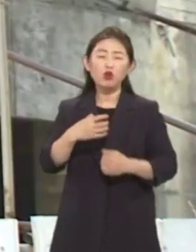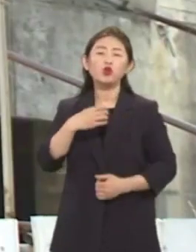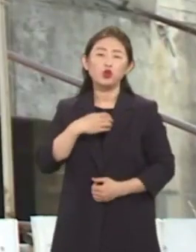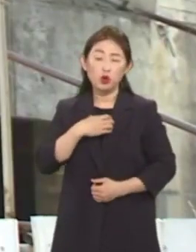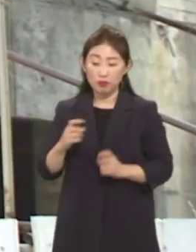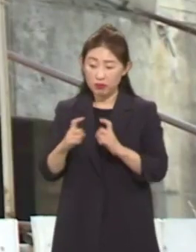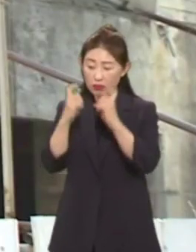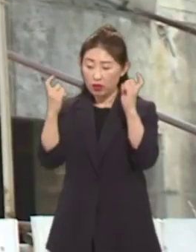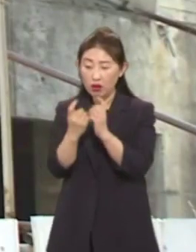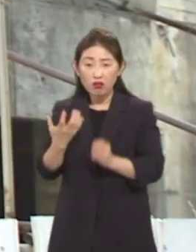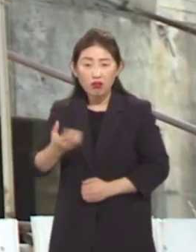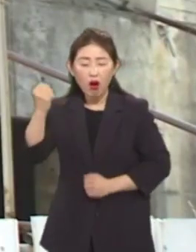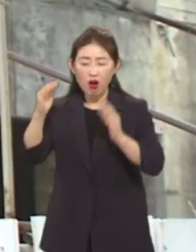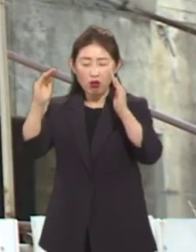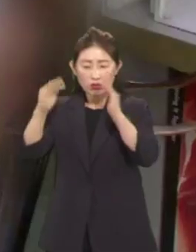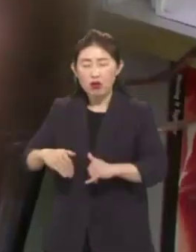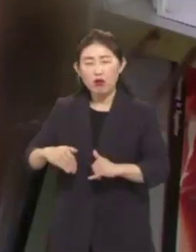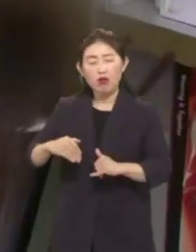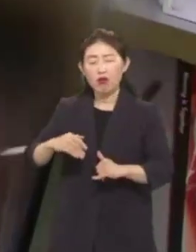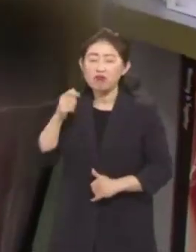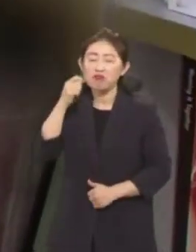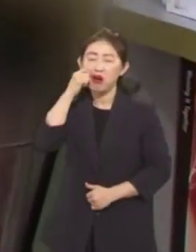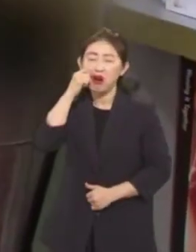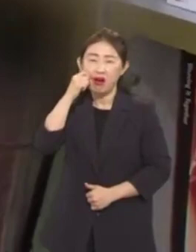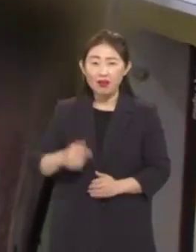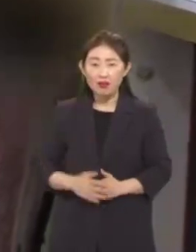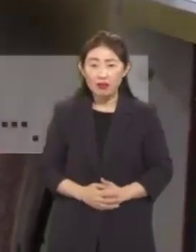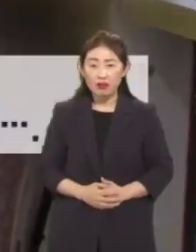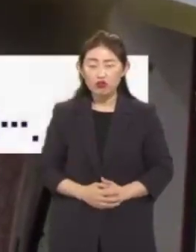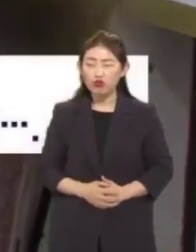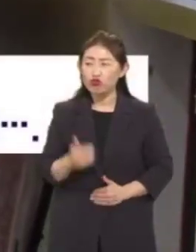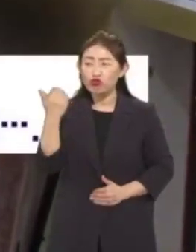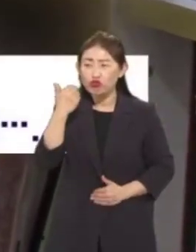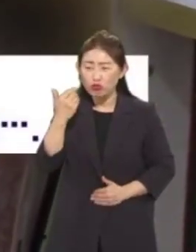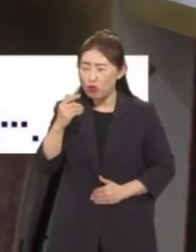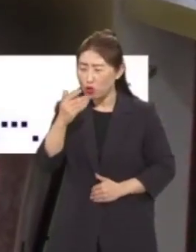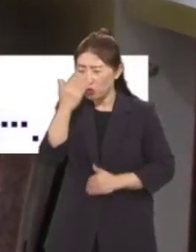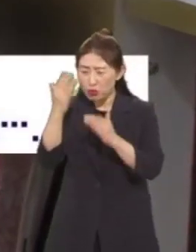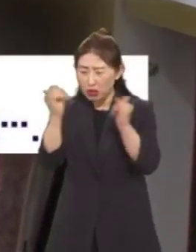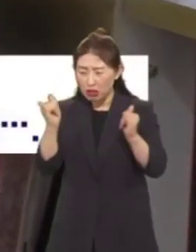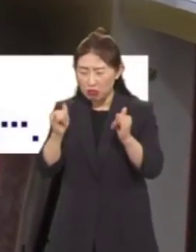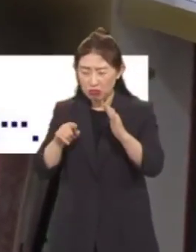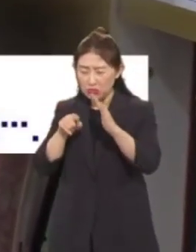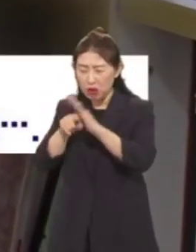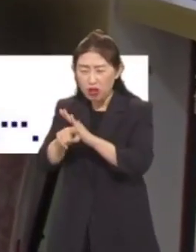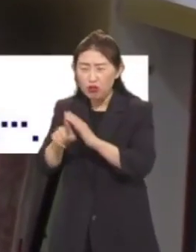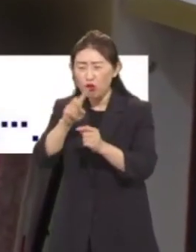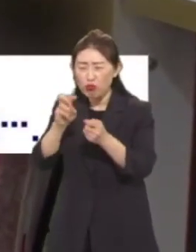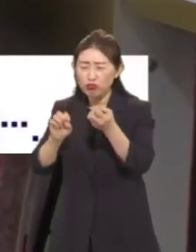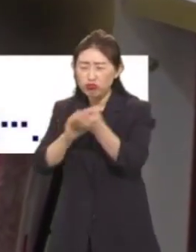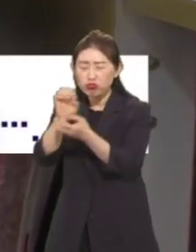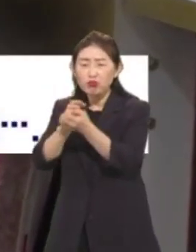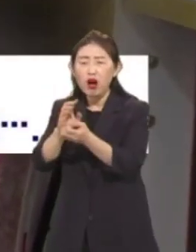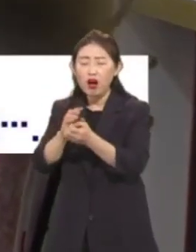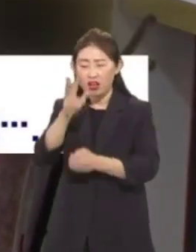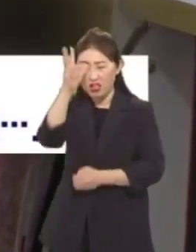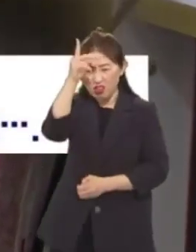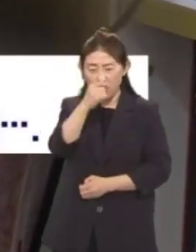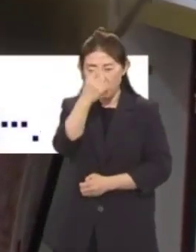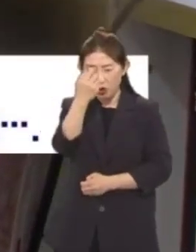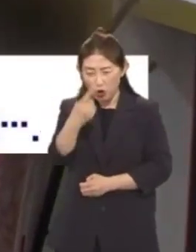건축물이라 철거도 쉽지 않습니다. 거기 들어가서 문제를 일으키는 애들이 좀 있었어요. 그래서 경찰도 여러